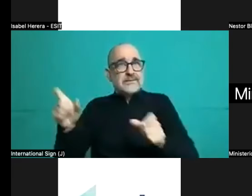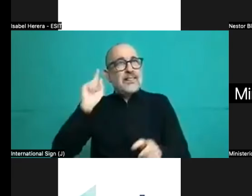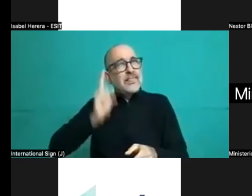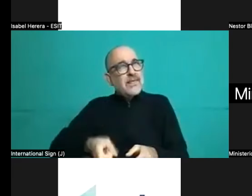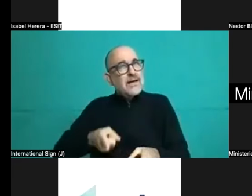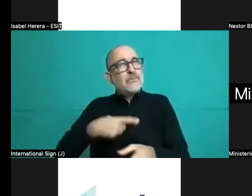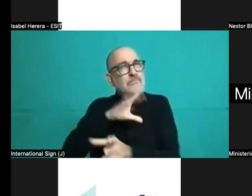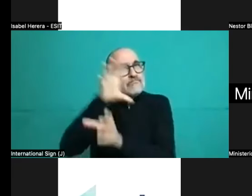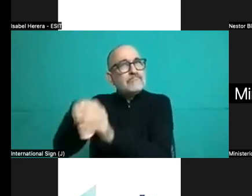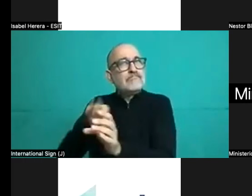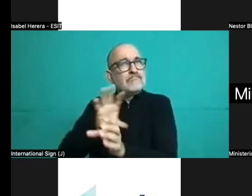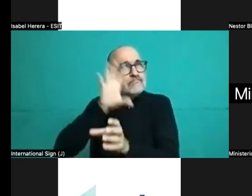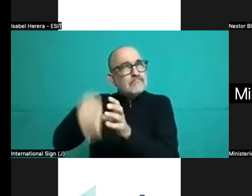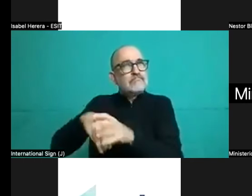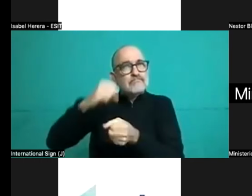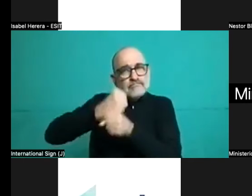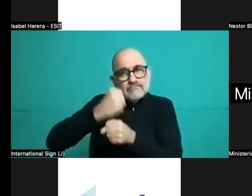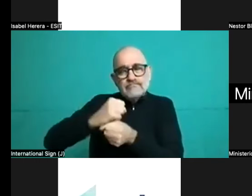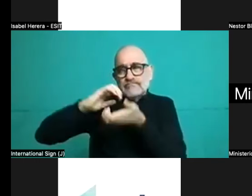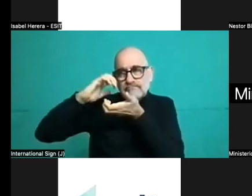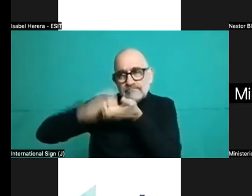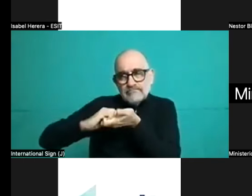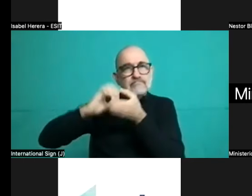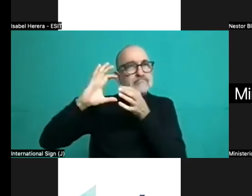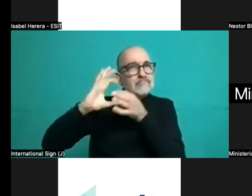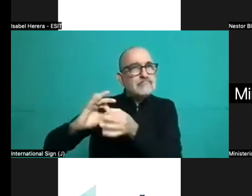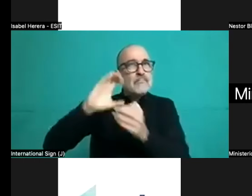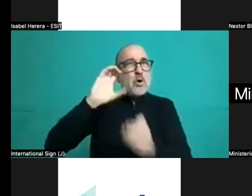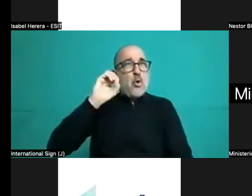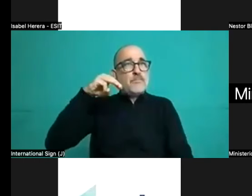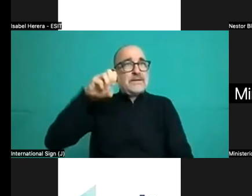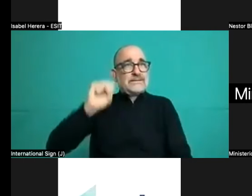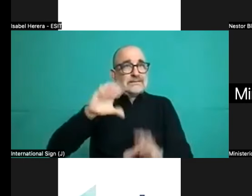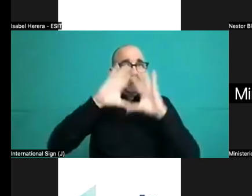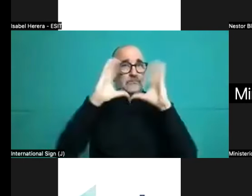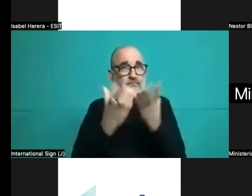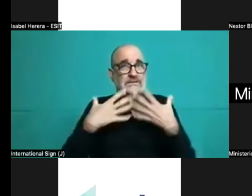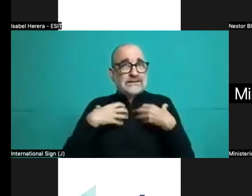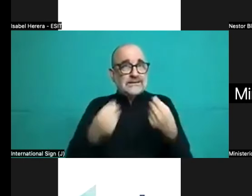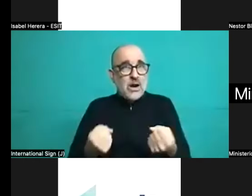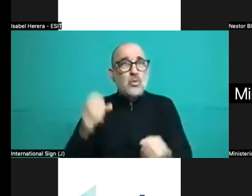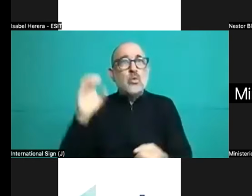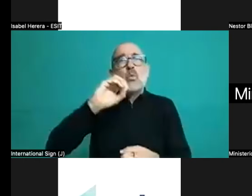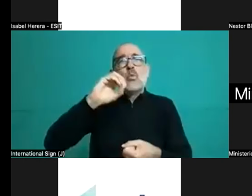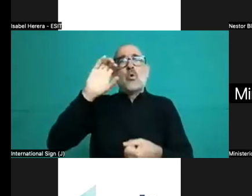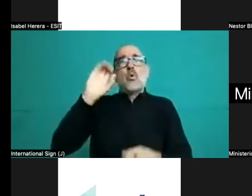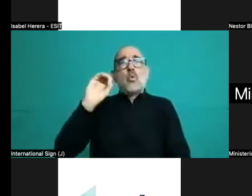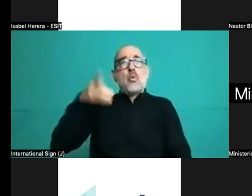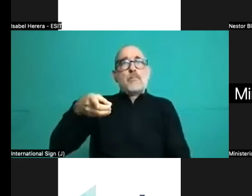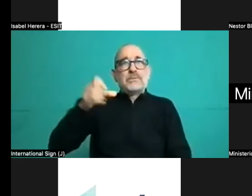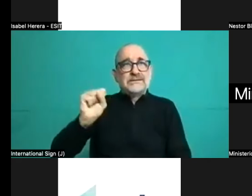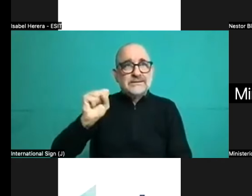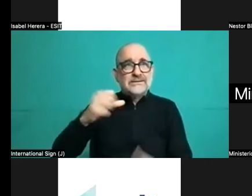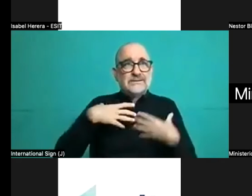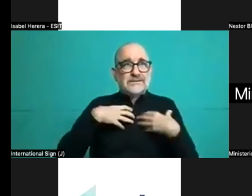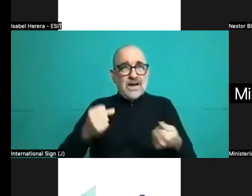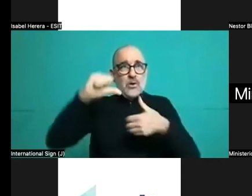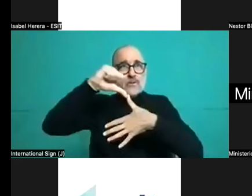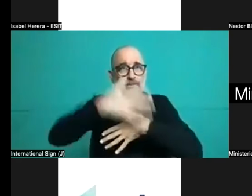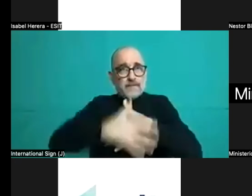les portes, nous ont accueillis à bras ouverts et permis faire entendre notre voix,